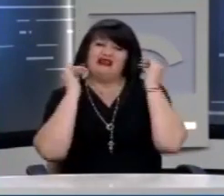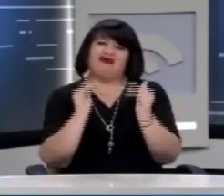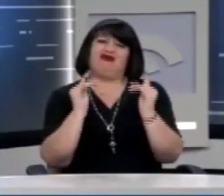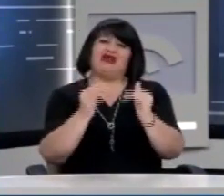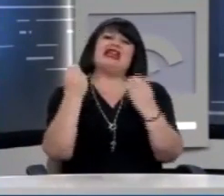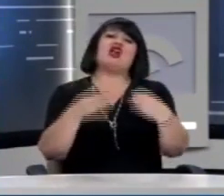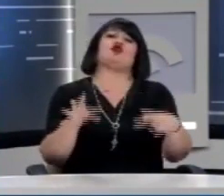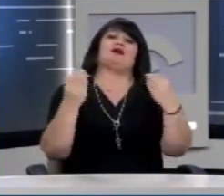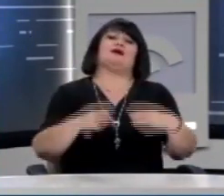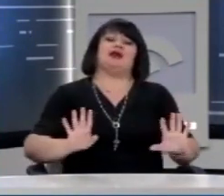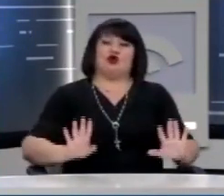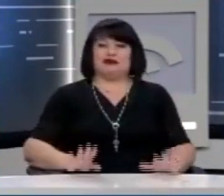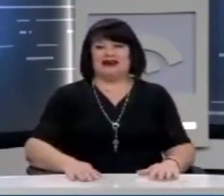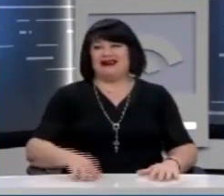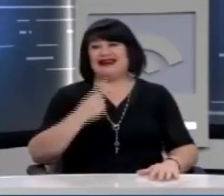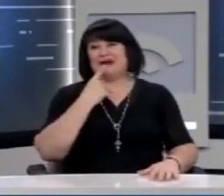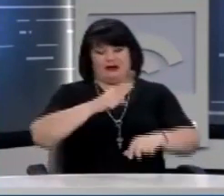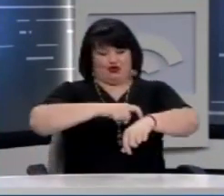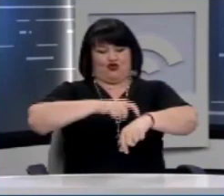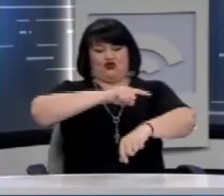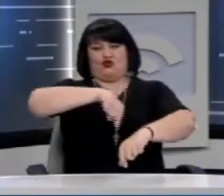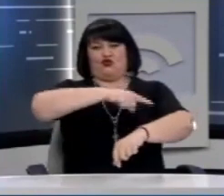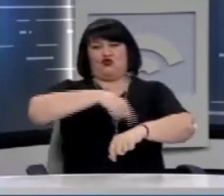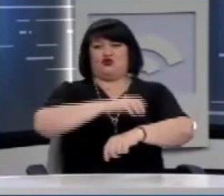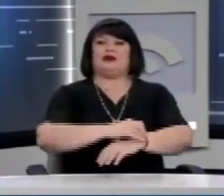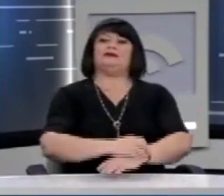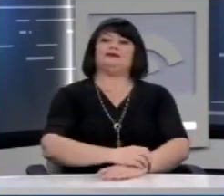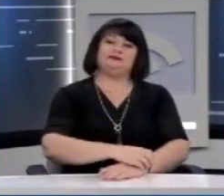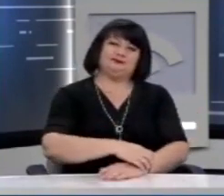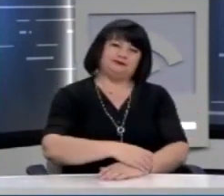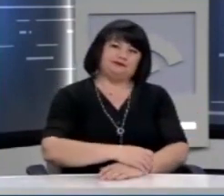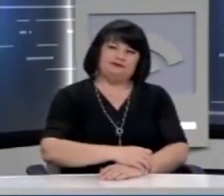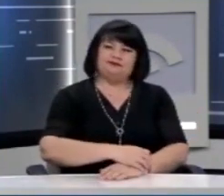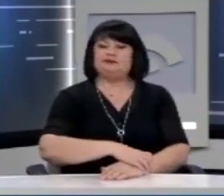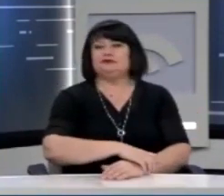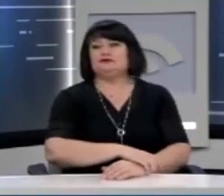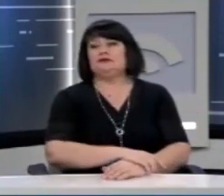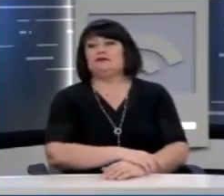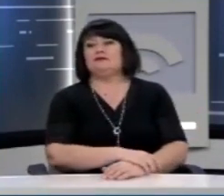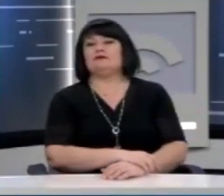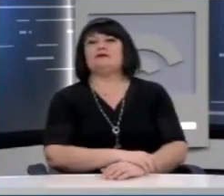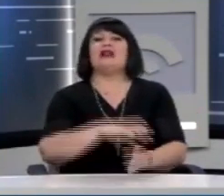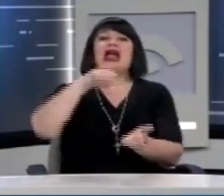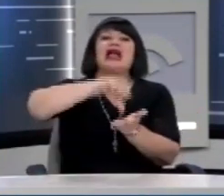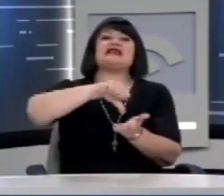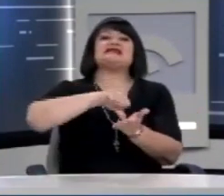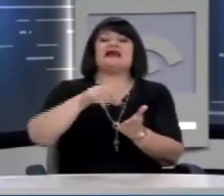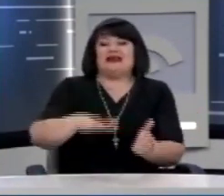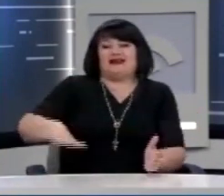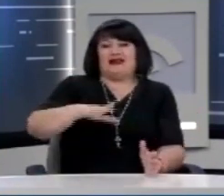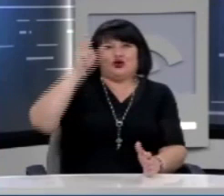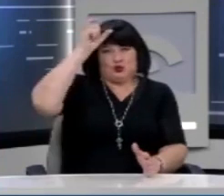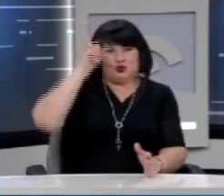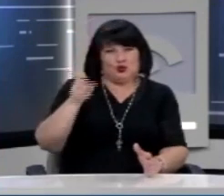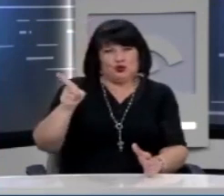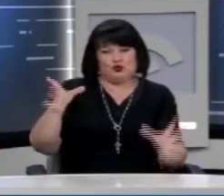και οξύνονται. Μην αναφέρω και τρώω χρόνο διάφορα διαχρονικά παραδείγματα. Η αστική τάξη της Τουρκίας